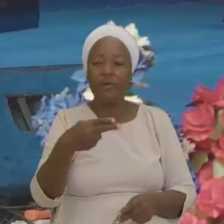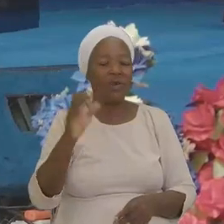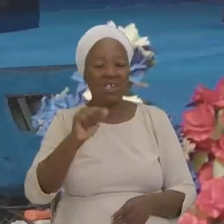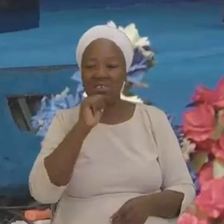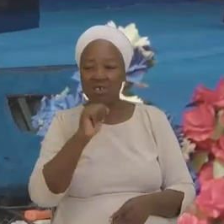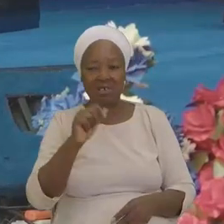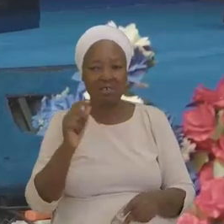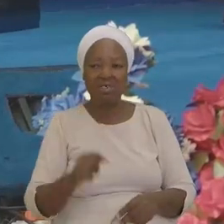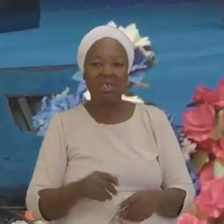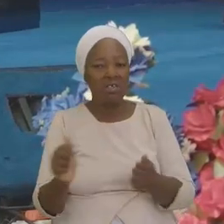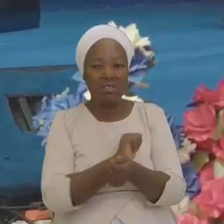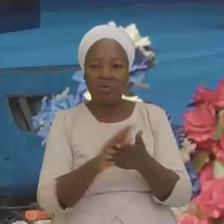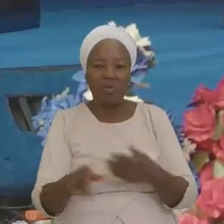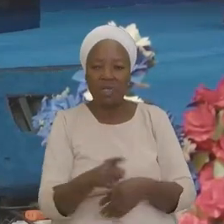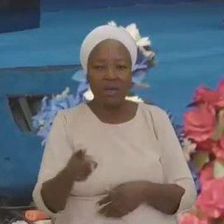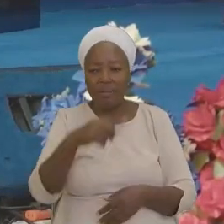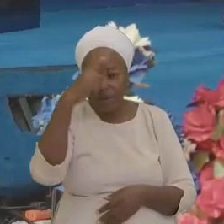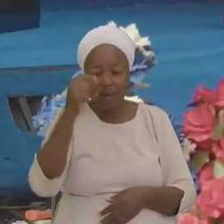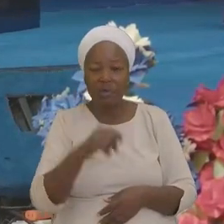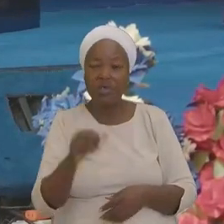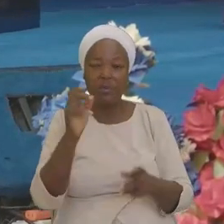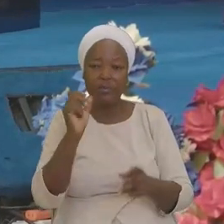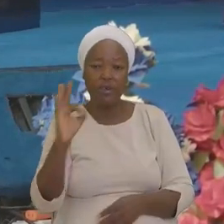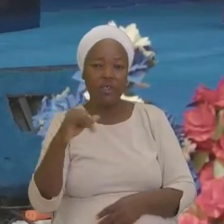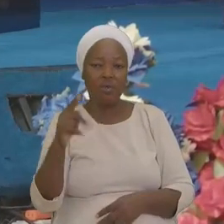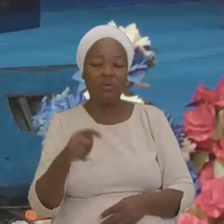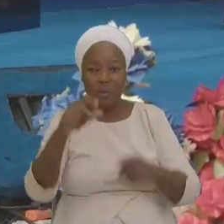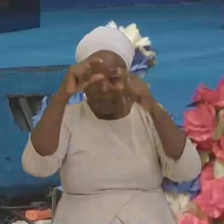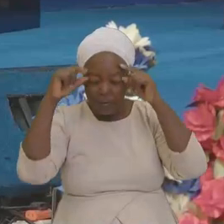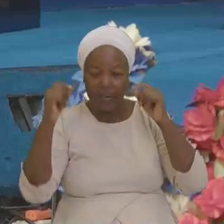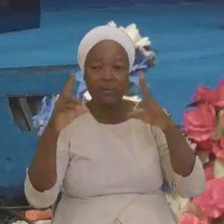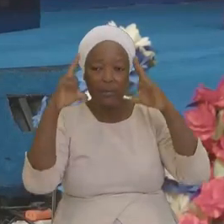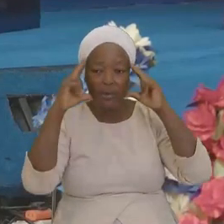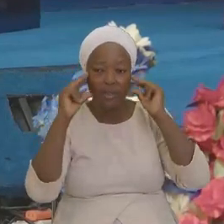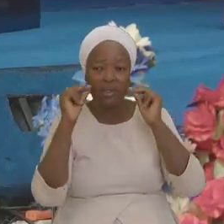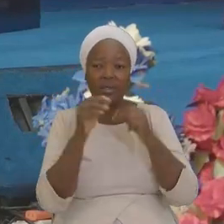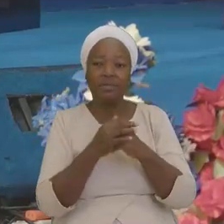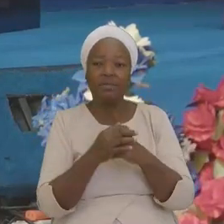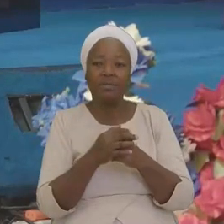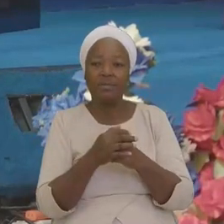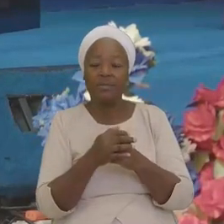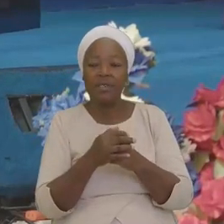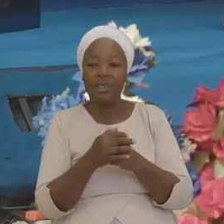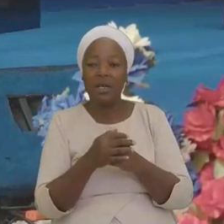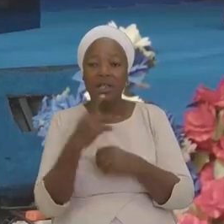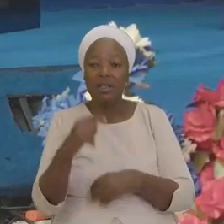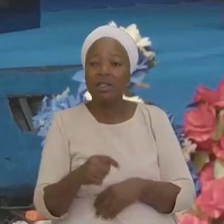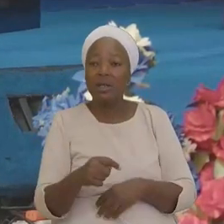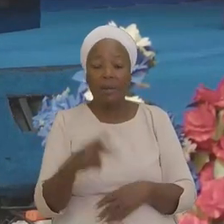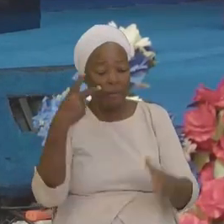Pharaon n'a pas pu les détruire à cause du ministère du prophète Moïse.